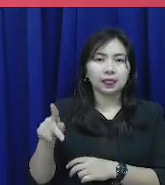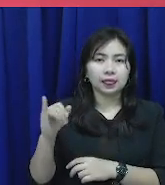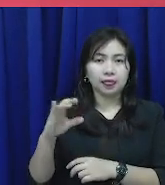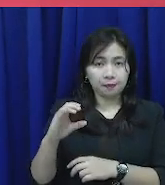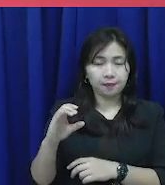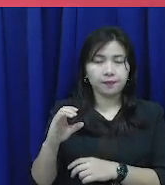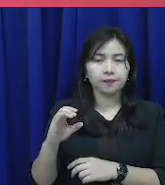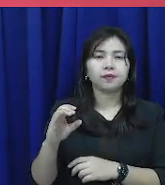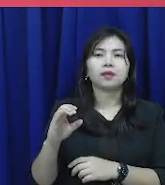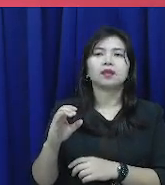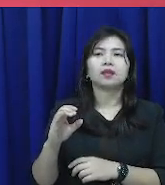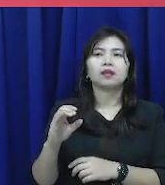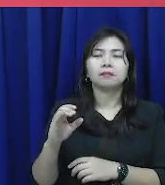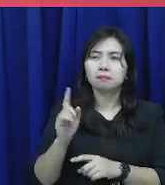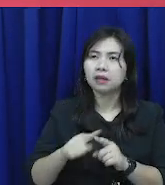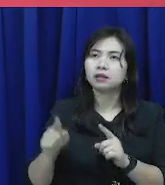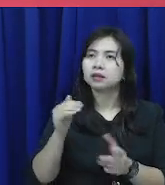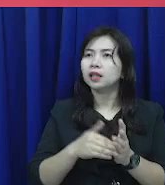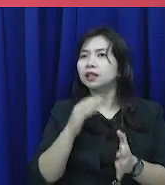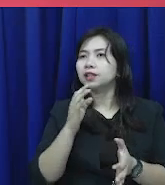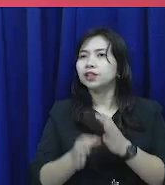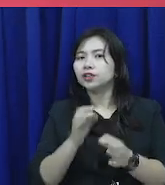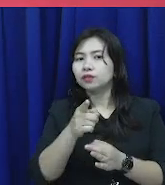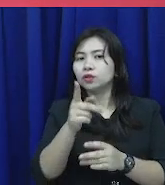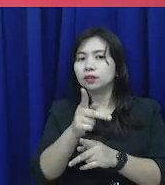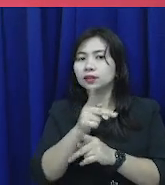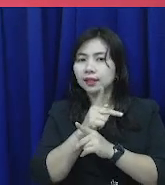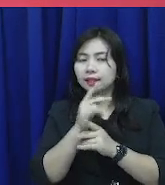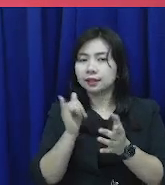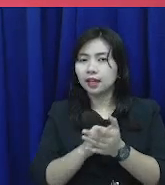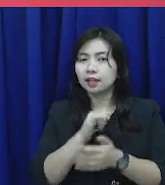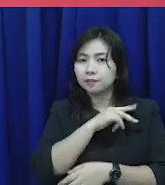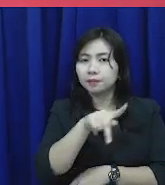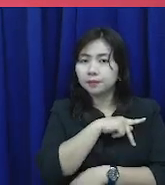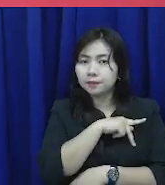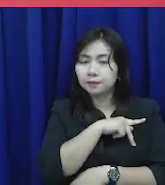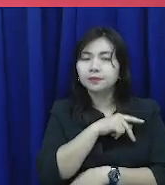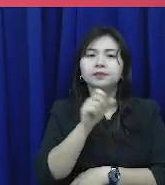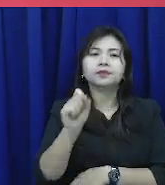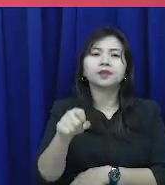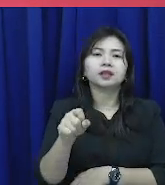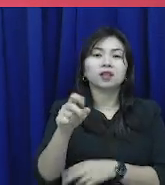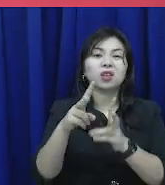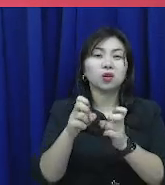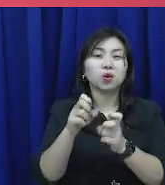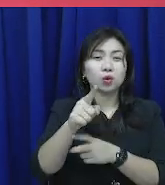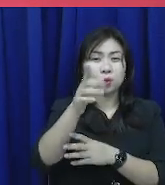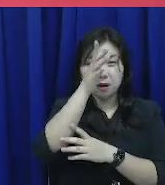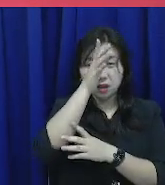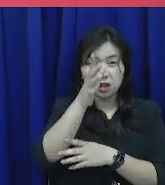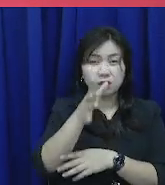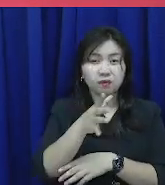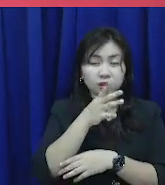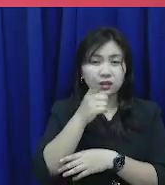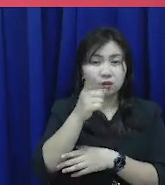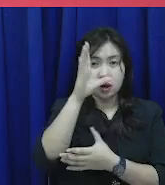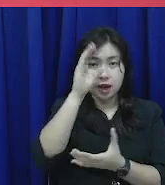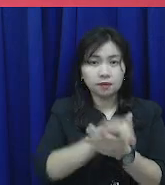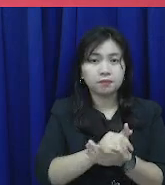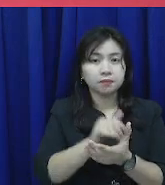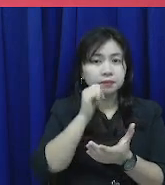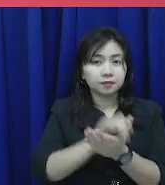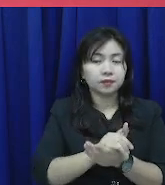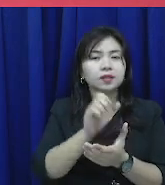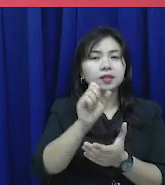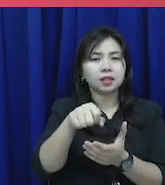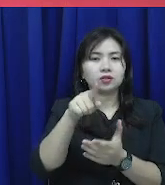topics but yet if we're going to take it personally kahit mother ka kahit father ka husband or wife ka may mapupulot